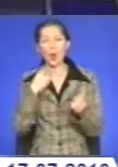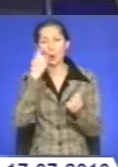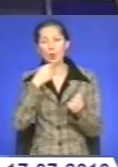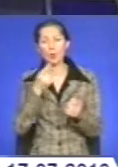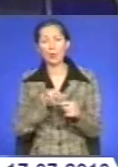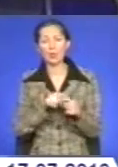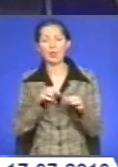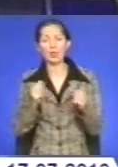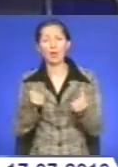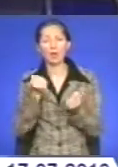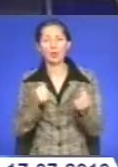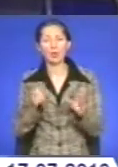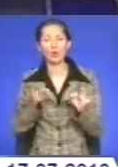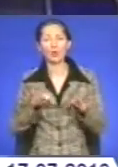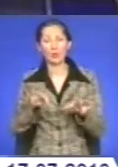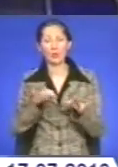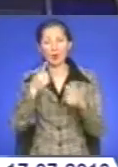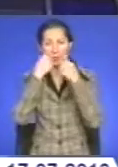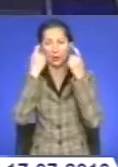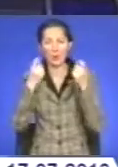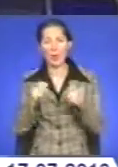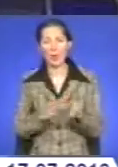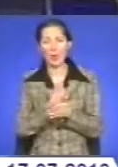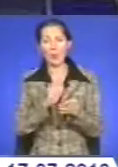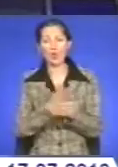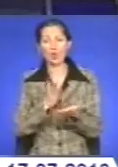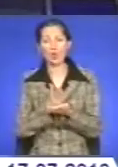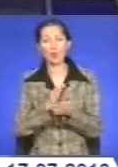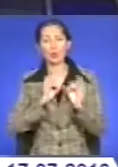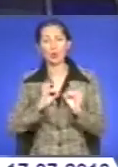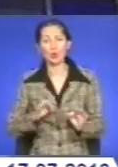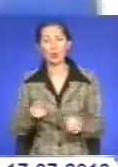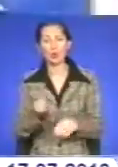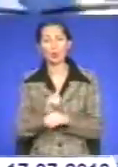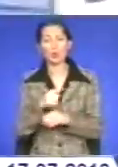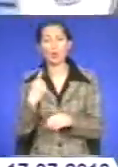транспортними засобами», повідомляє прес-служба прокуратури Тернопільської області.